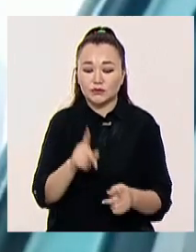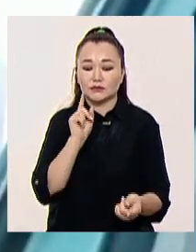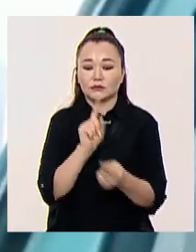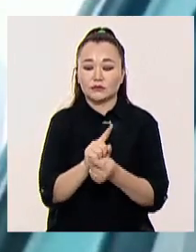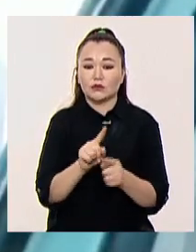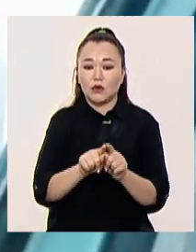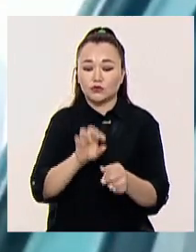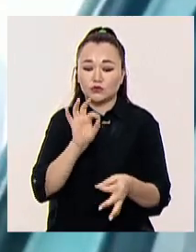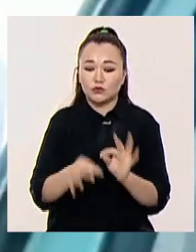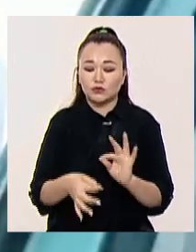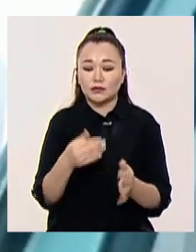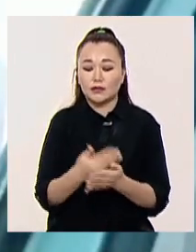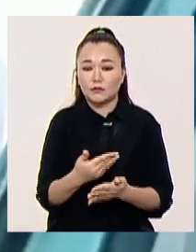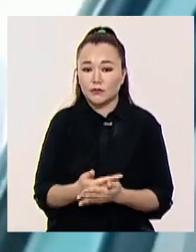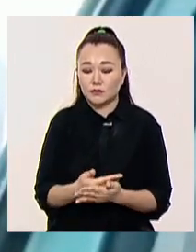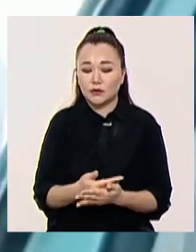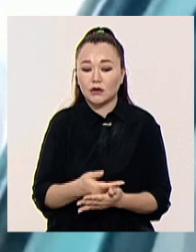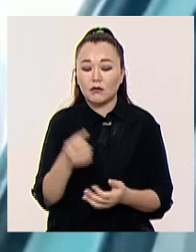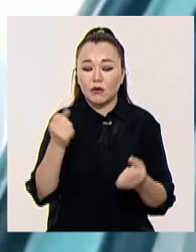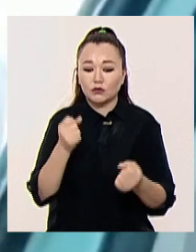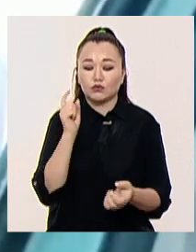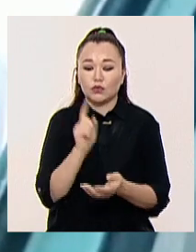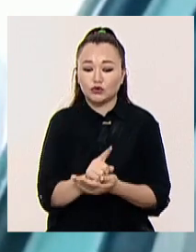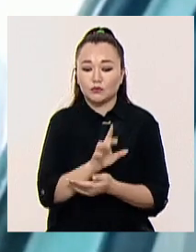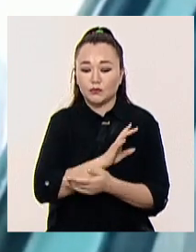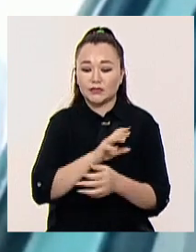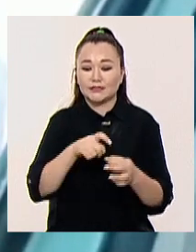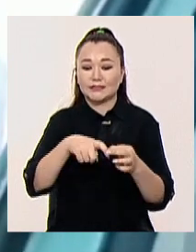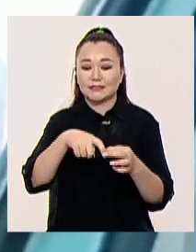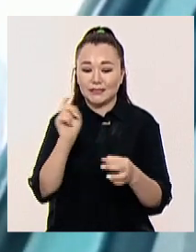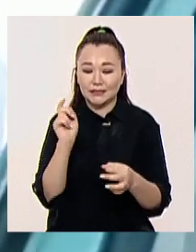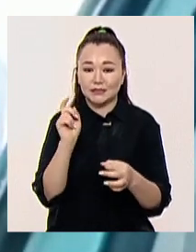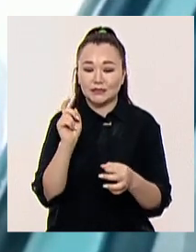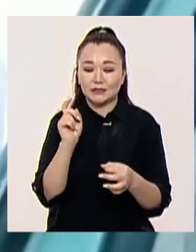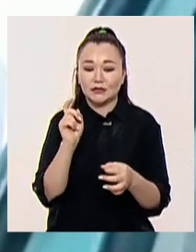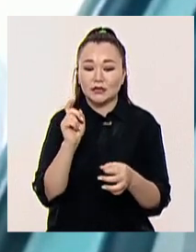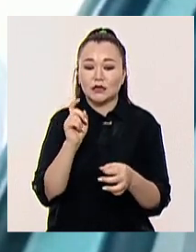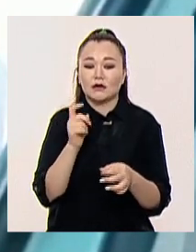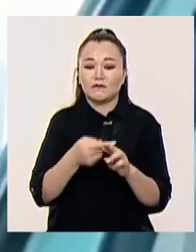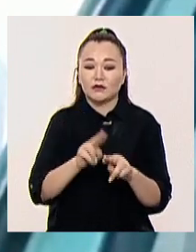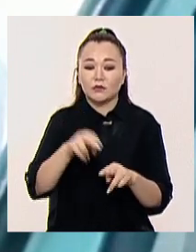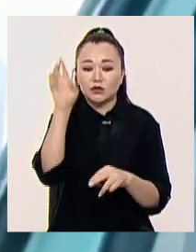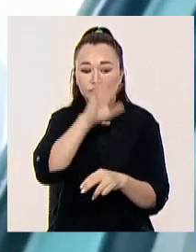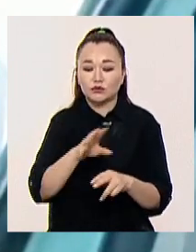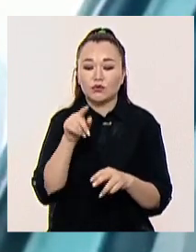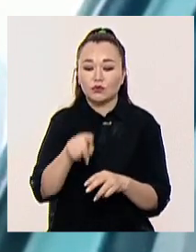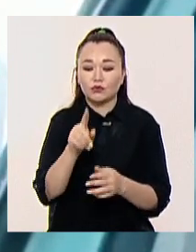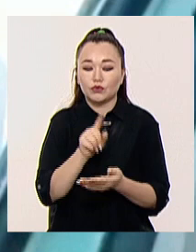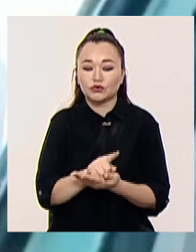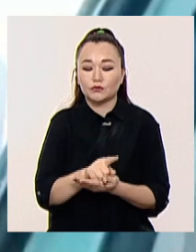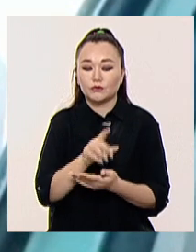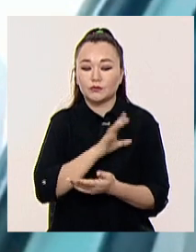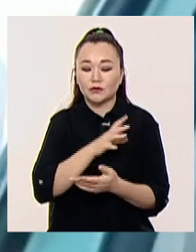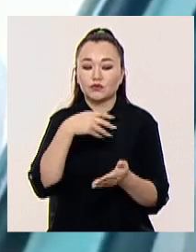такой сложностью, например, автомобиль должен быть снят с учета в том государстве, в котором он должен